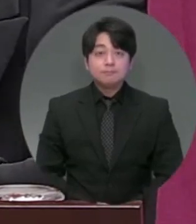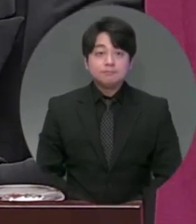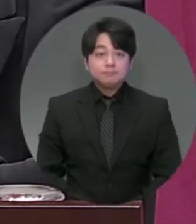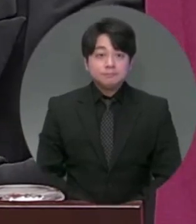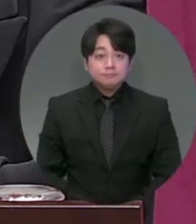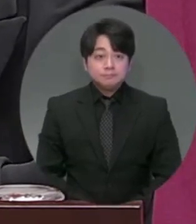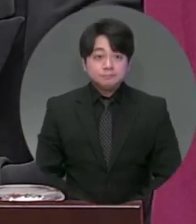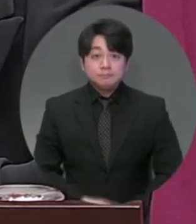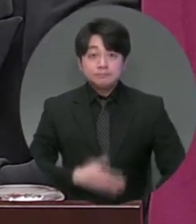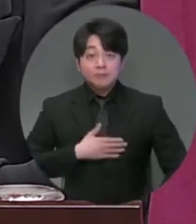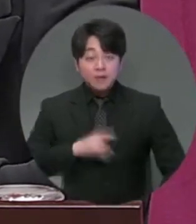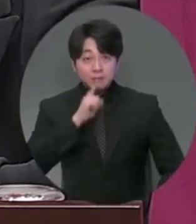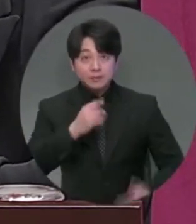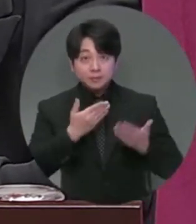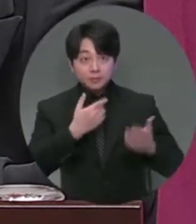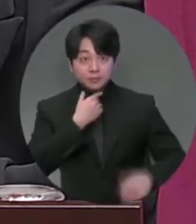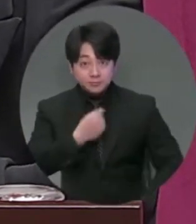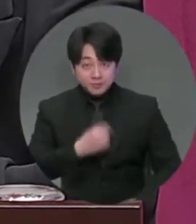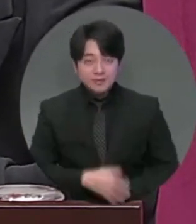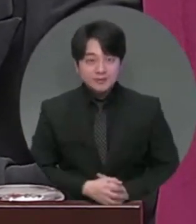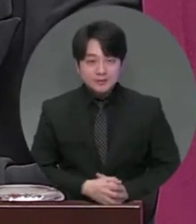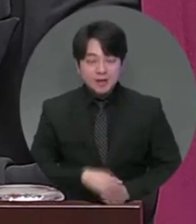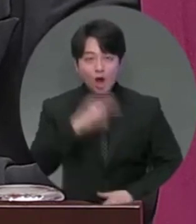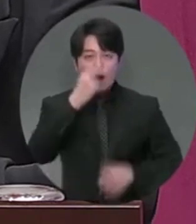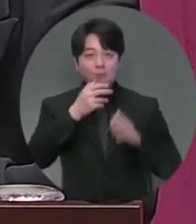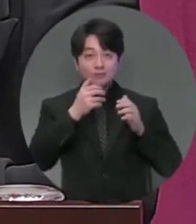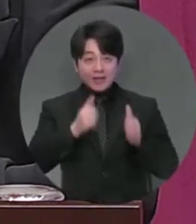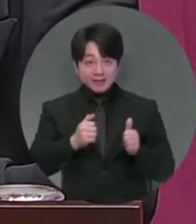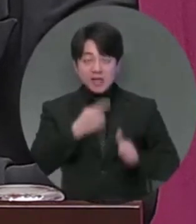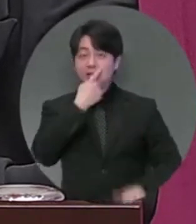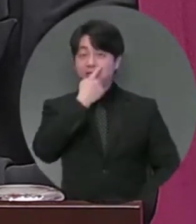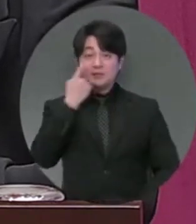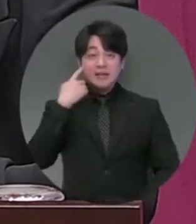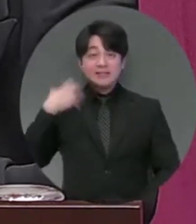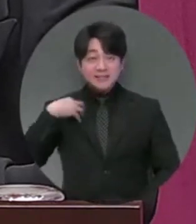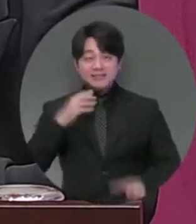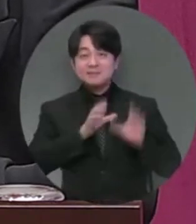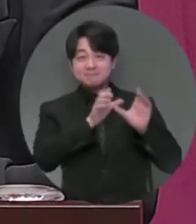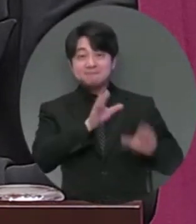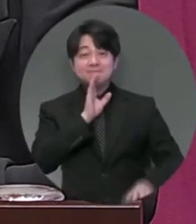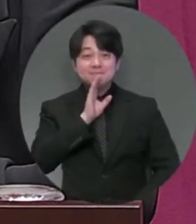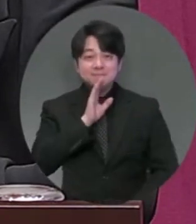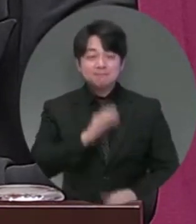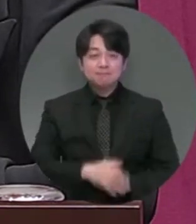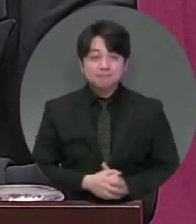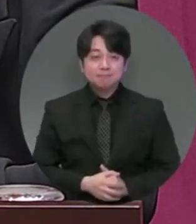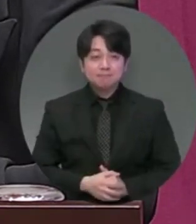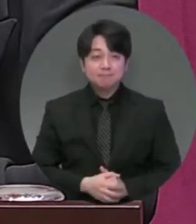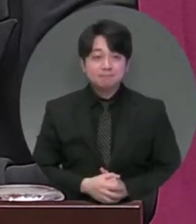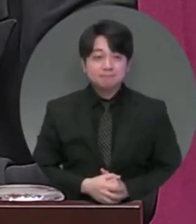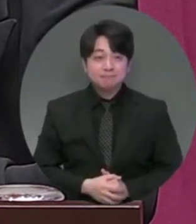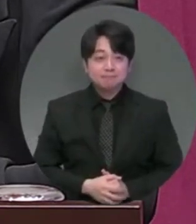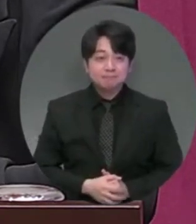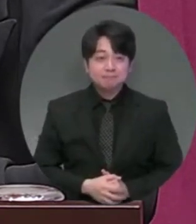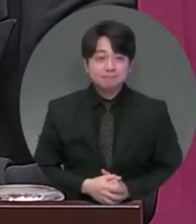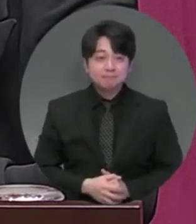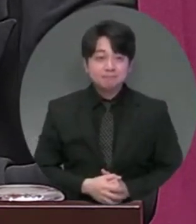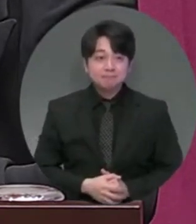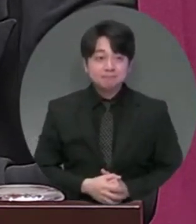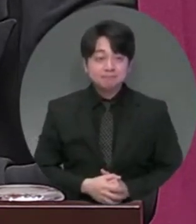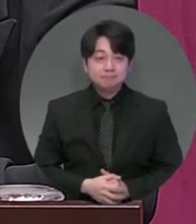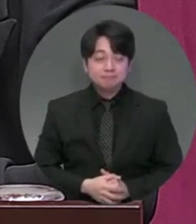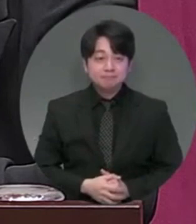의원님 제가 말씀드리고 입증 체계의 부담이 당연히 검사한테 있습니다만 제가 한 25년 해봤지 않습니까 이런 조문 구조는